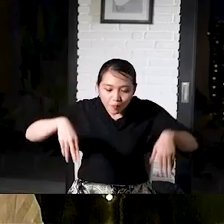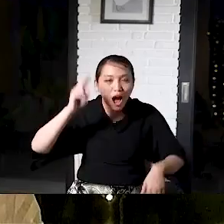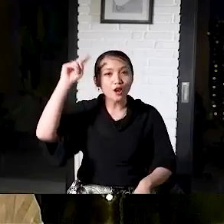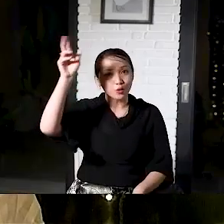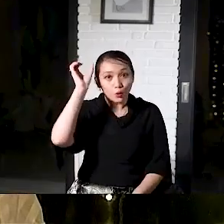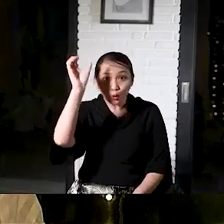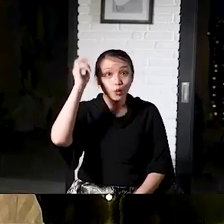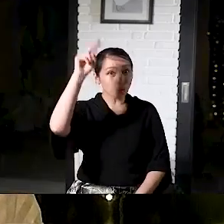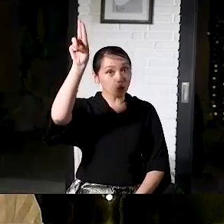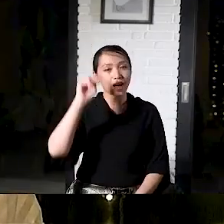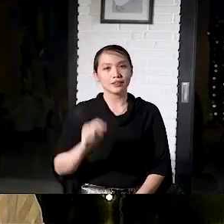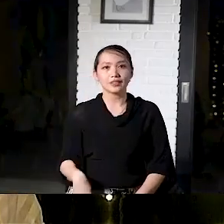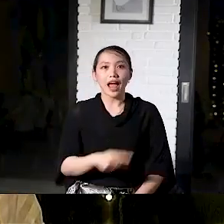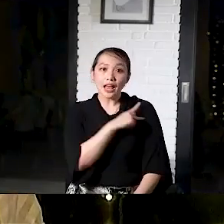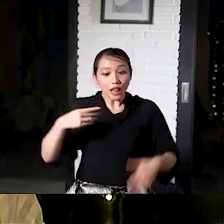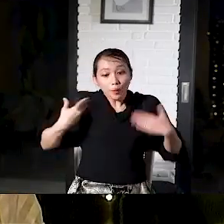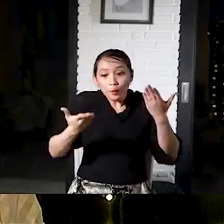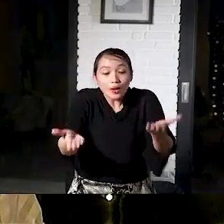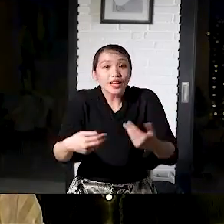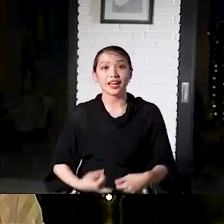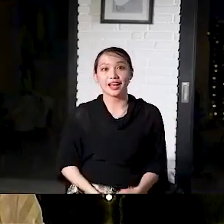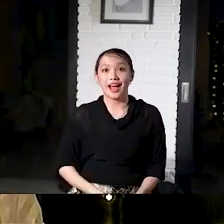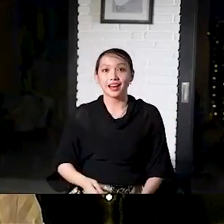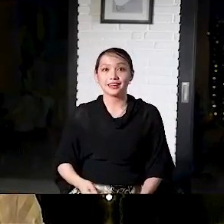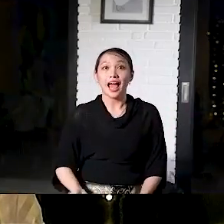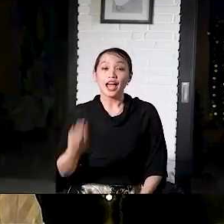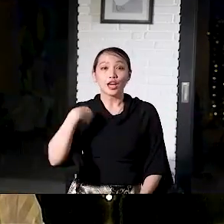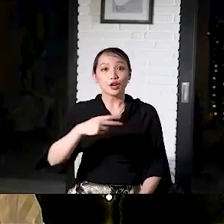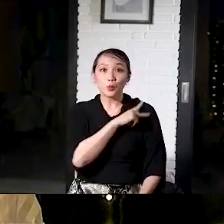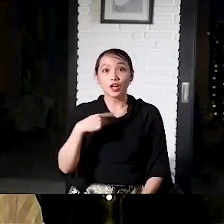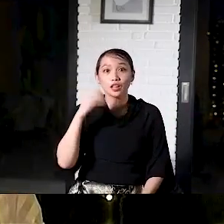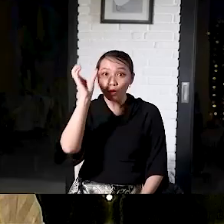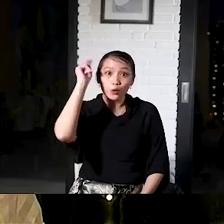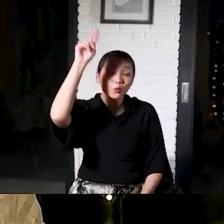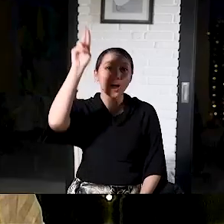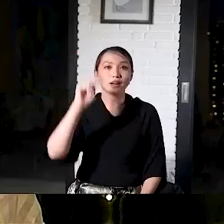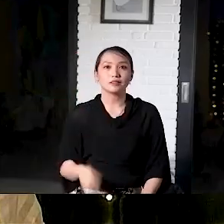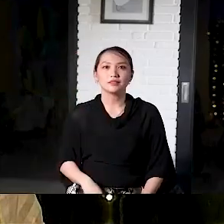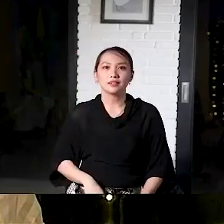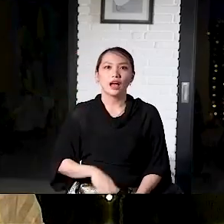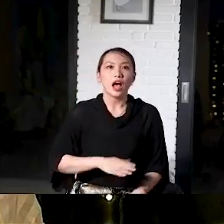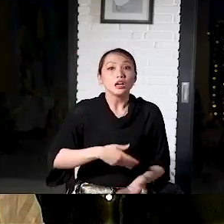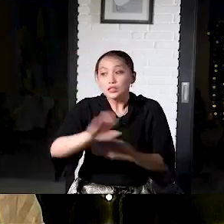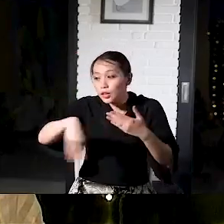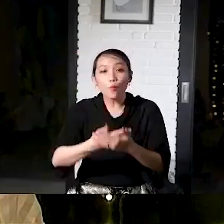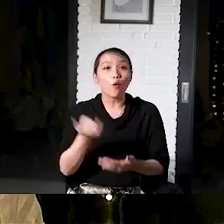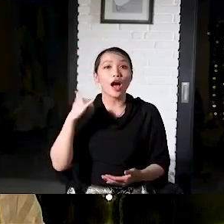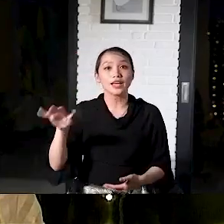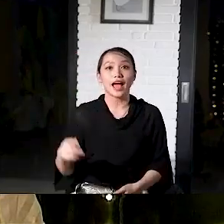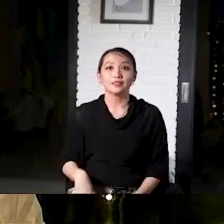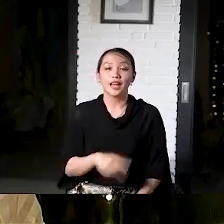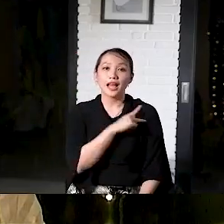Mestinya kita itu memberikan kehidupan kita sebagai worship kepada Dia. Apapun yang kita lakukan itu karena Dia